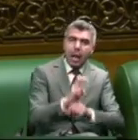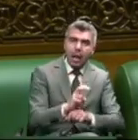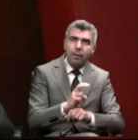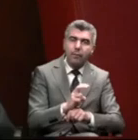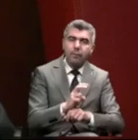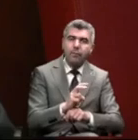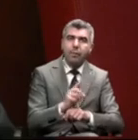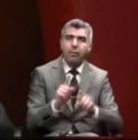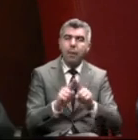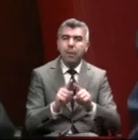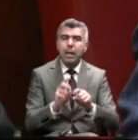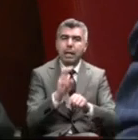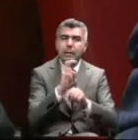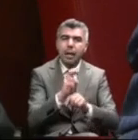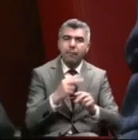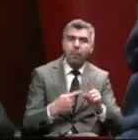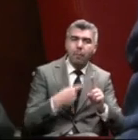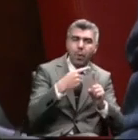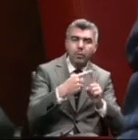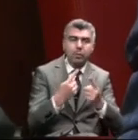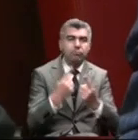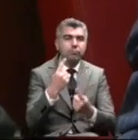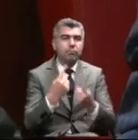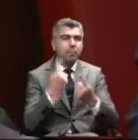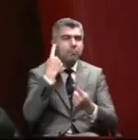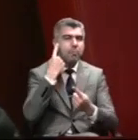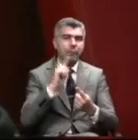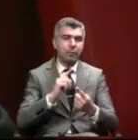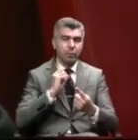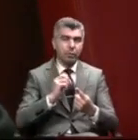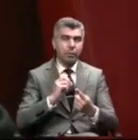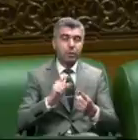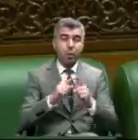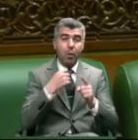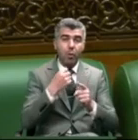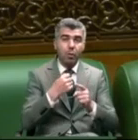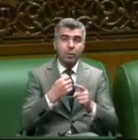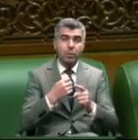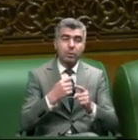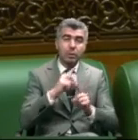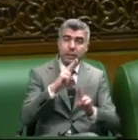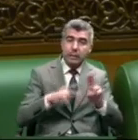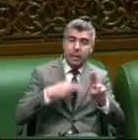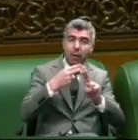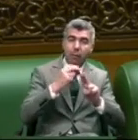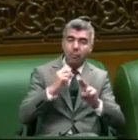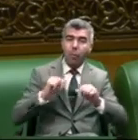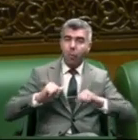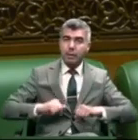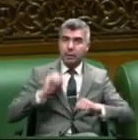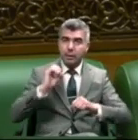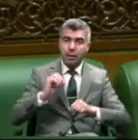الدين طالع بغينا نفهمو اكثر لانه في المداخله ديالكم كيتبان بانه تراجعت من